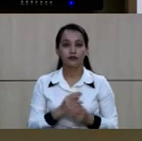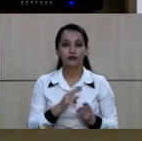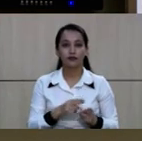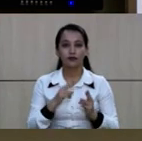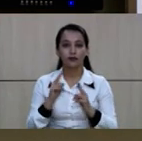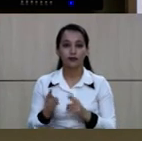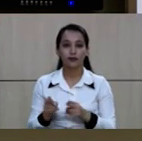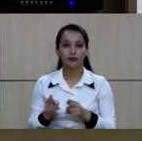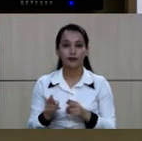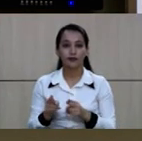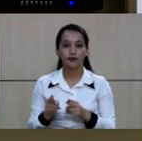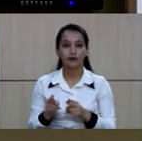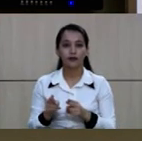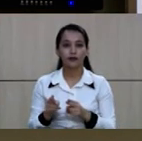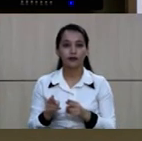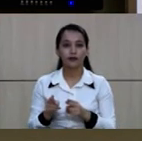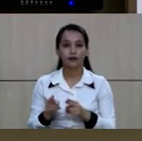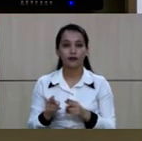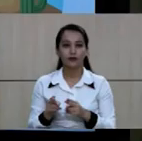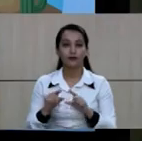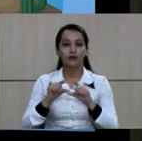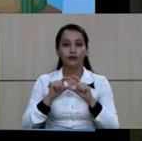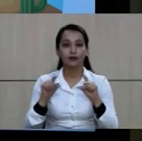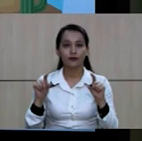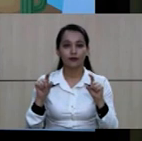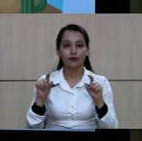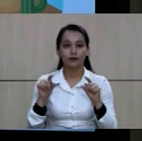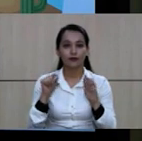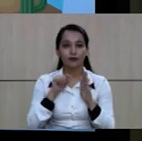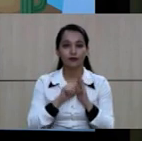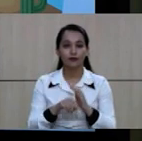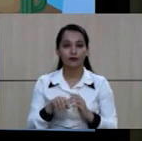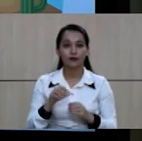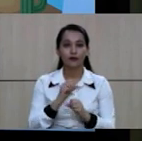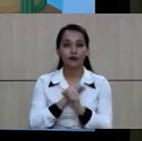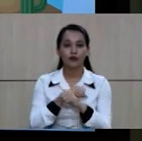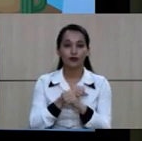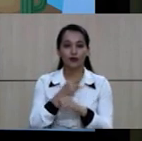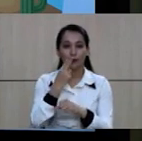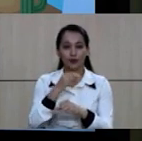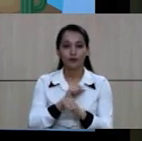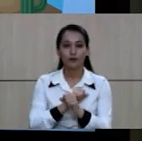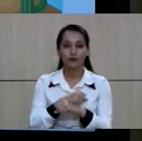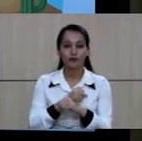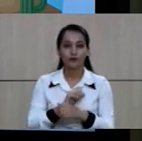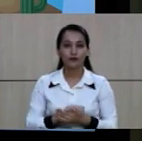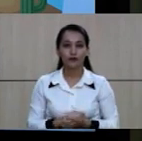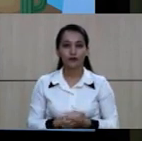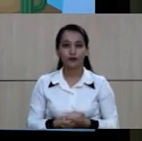Navbatdagi kelgan masal bu tuya bilan butaloq nomli masaldir.